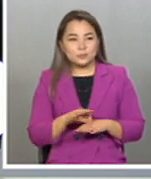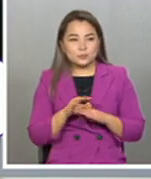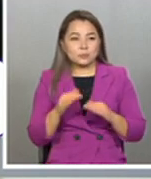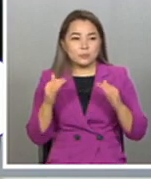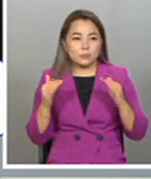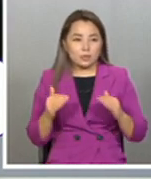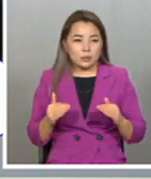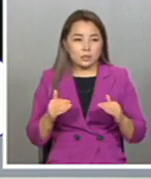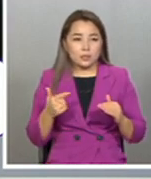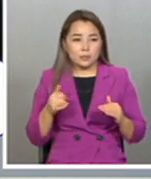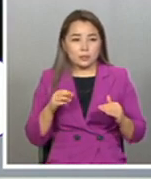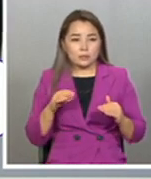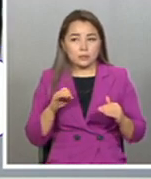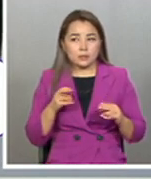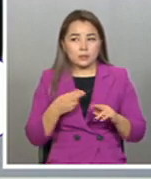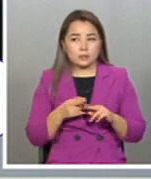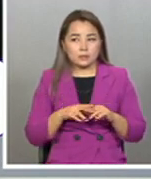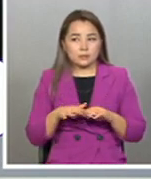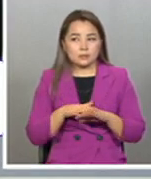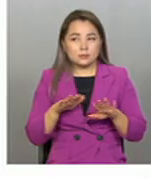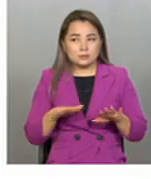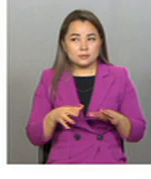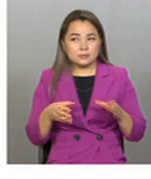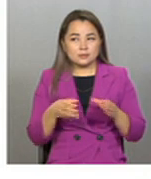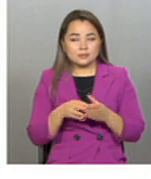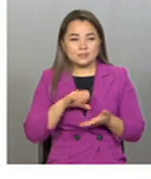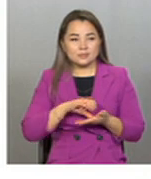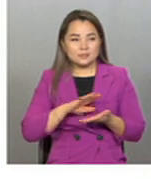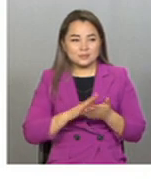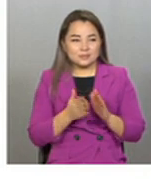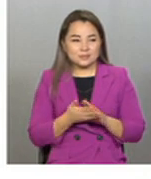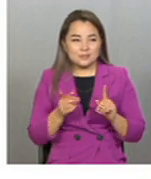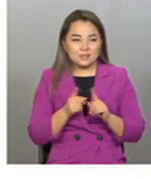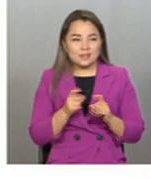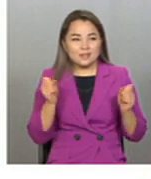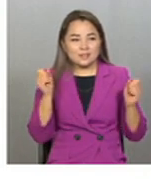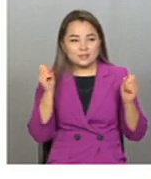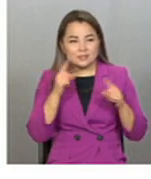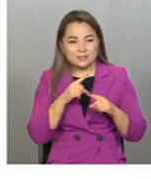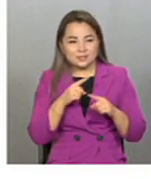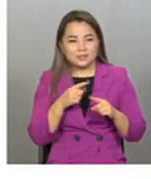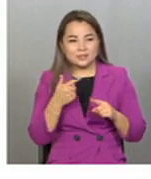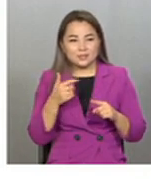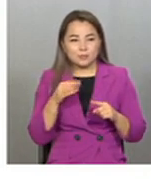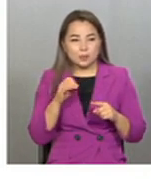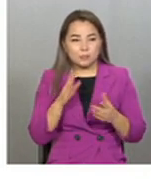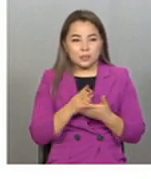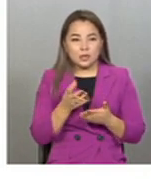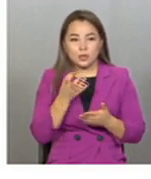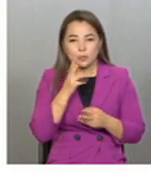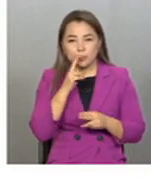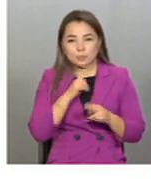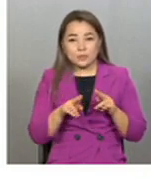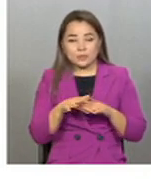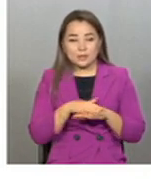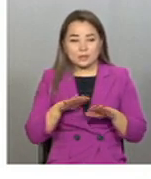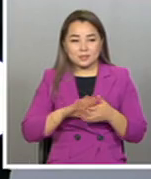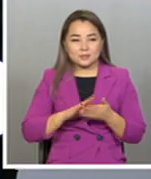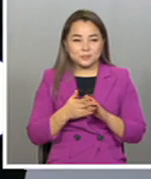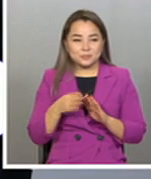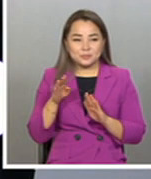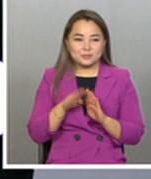гипертермия. Ауыл шаруашылығының аймақтық мамандануын анықтайды климат. Жылу жоғалтуды төмендету